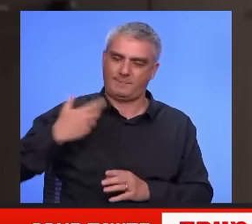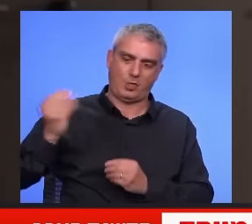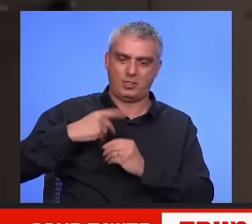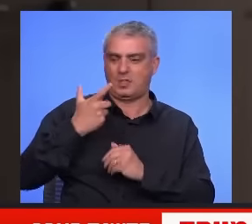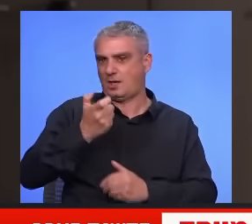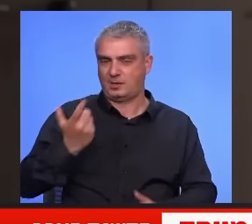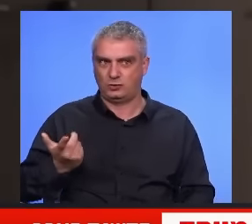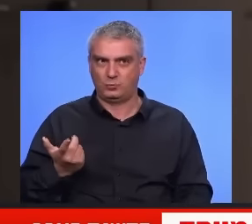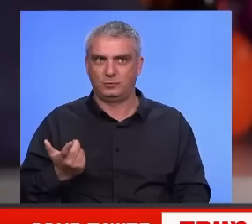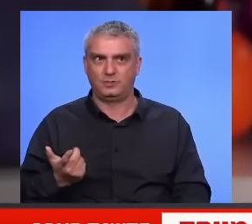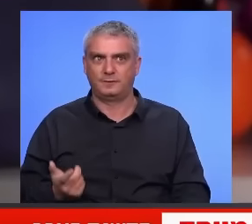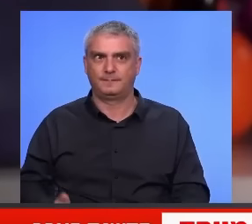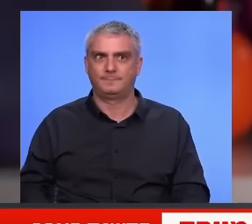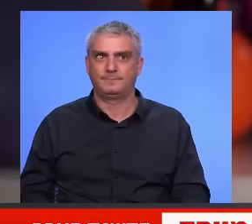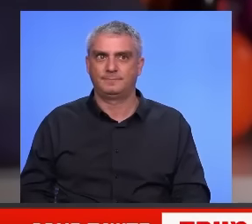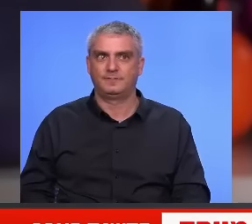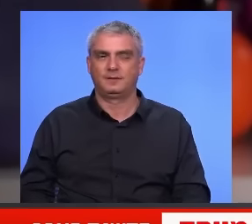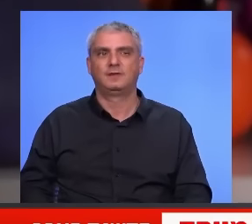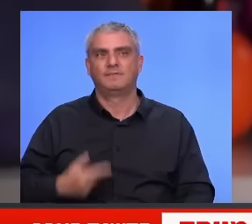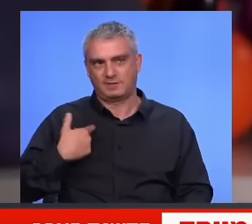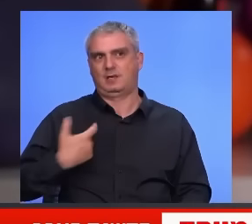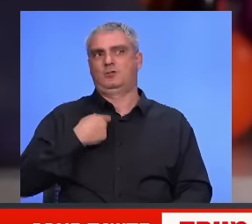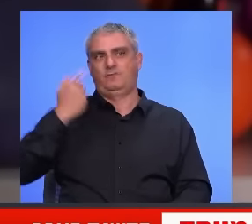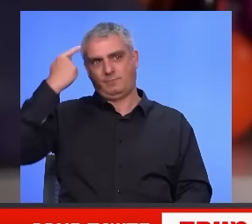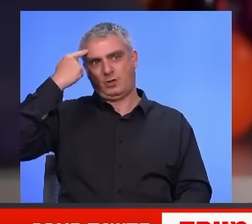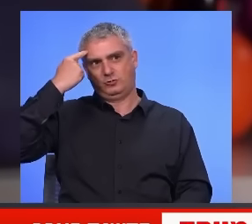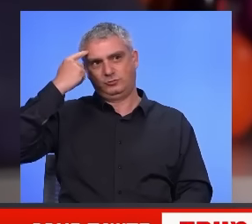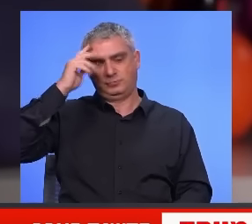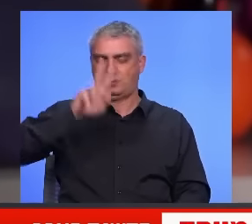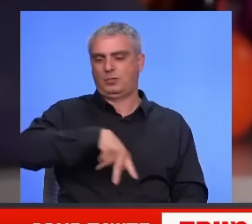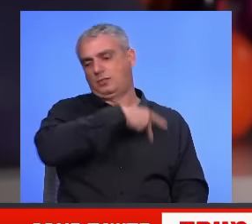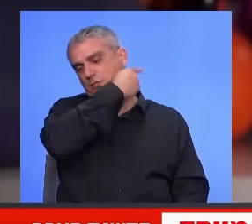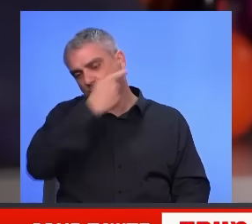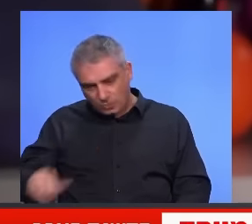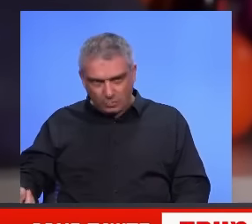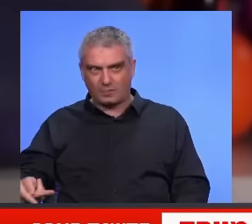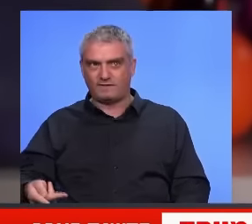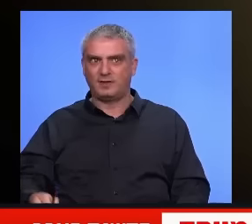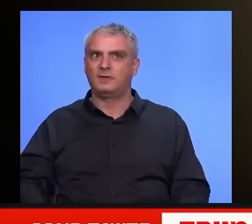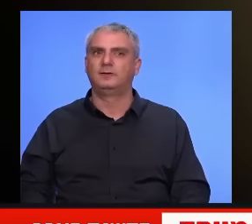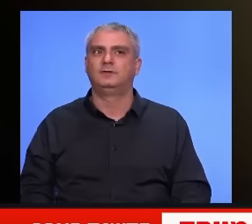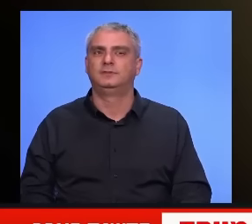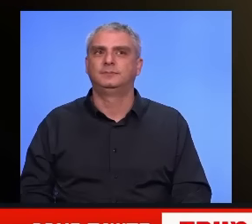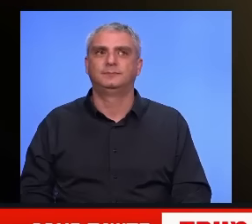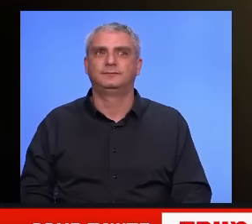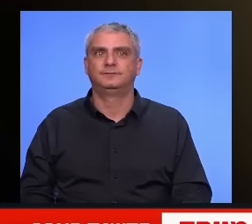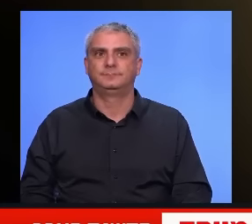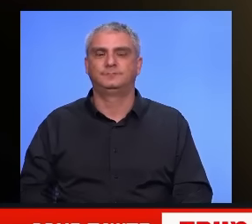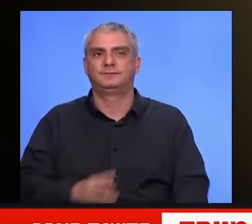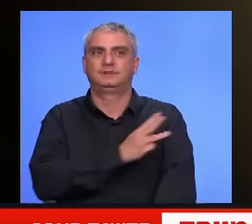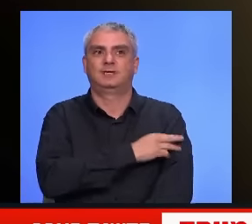איזשהו כדור. ואז אני חוטף את הכדור בראש, מאבד את ההכרה ונופל. הסמל